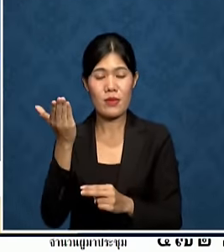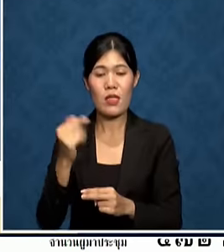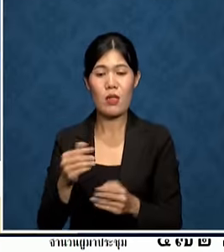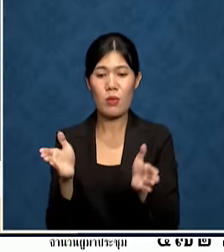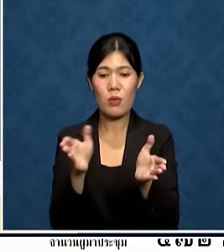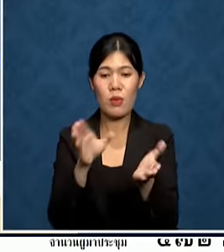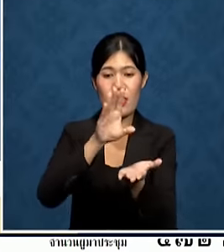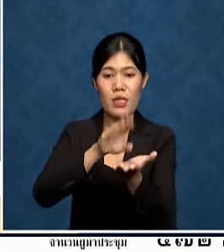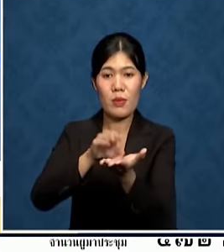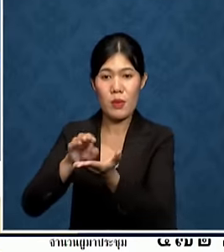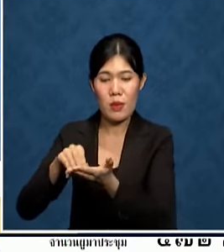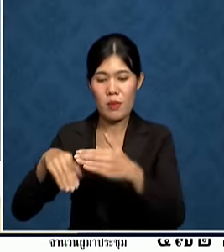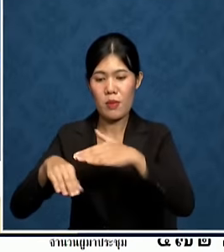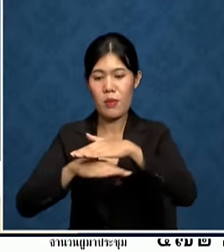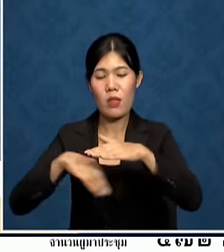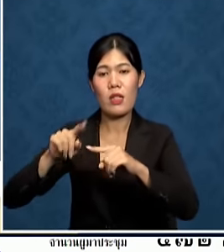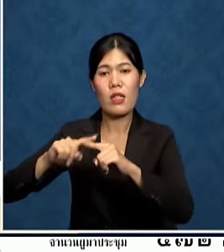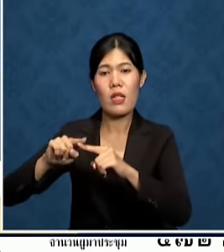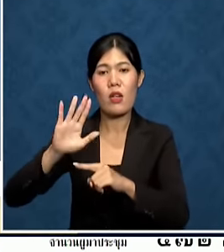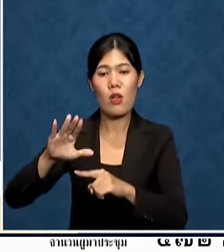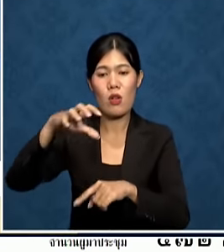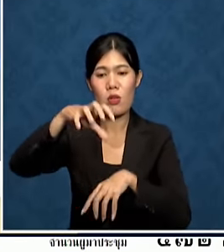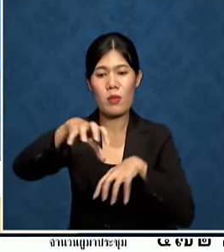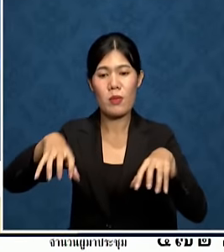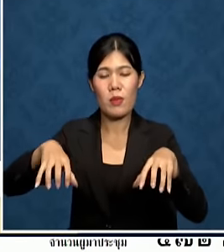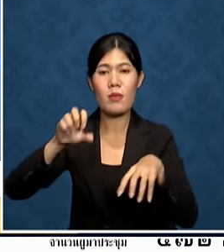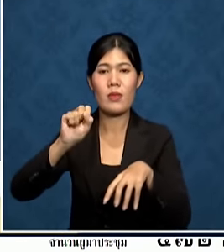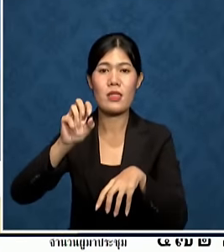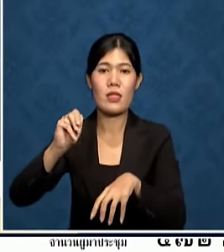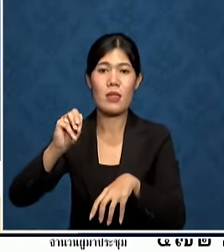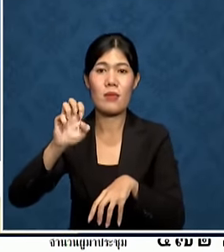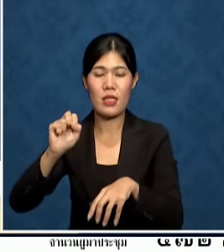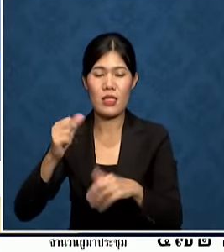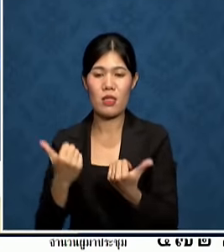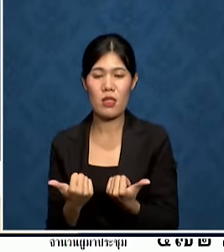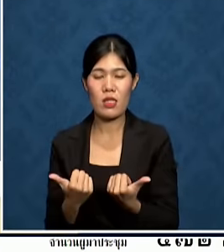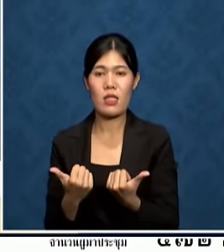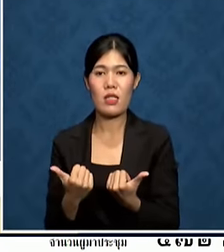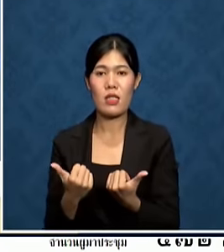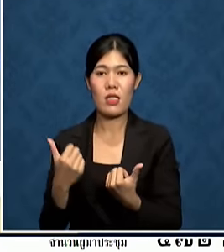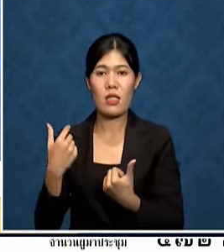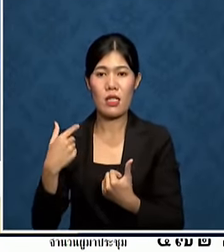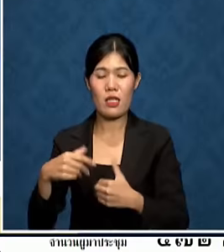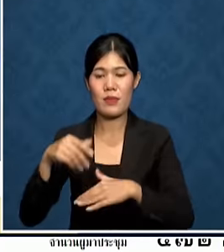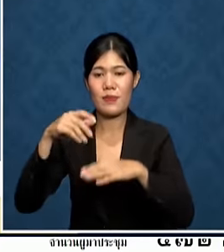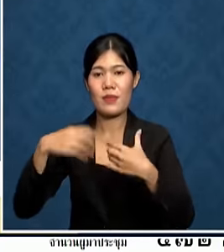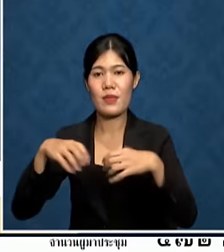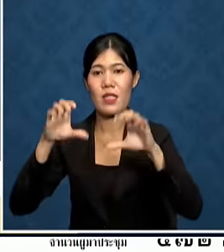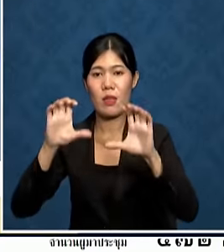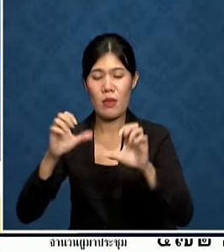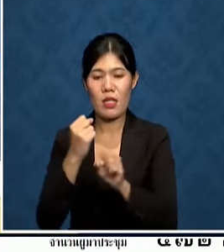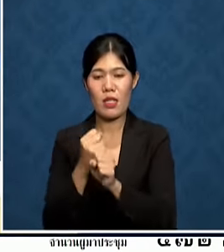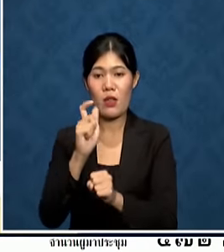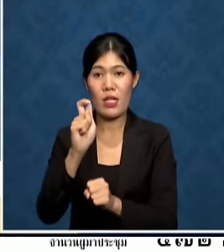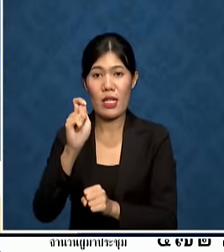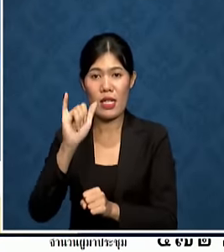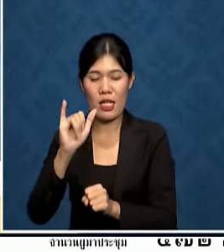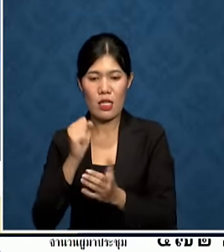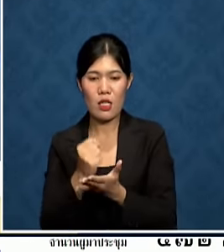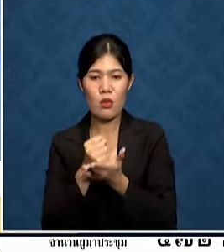อยากถามว่าจะสำเร็จเมื่อไหร่นะครับเพราะโครงการเนี้ยรัฐบาลสามารถเอาAIไปต่อยอดให้กับ SMEได้ปีนี้เข้าใจว่า